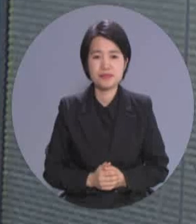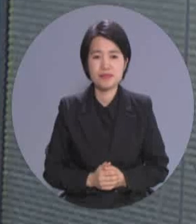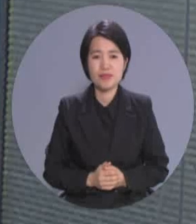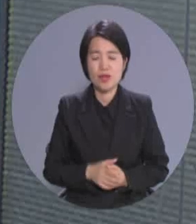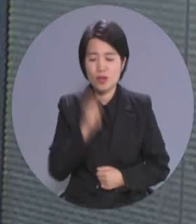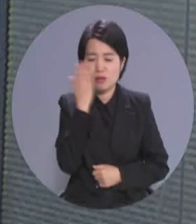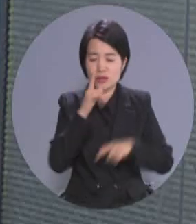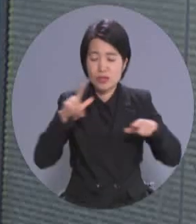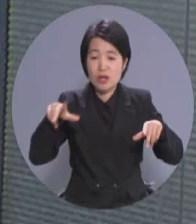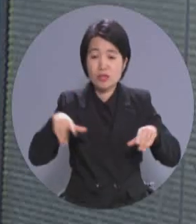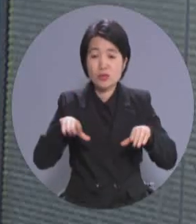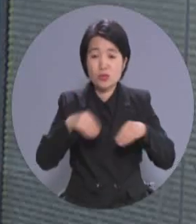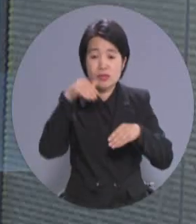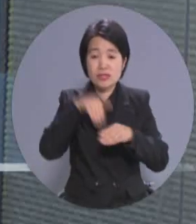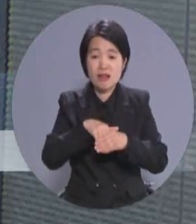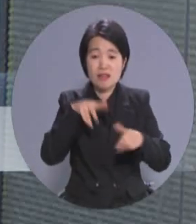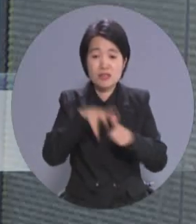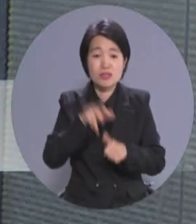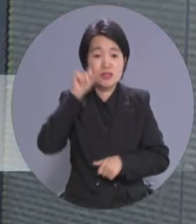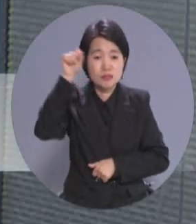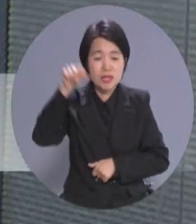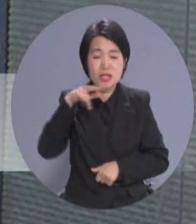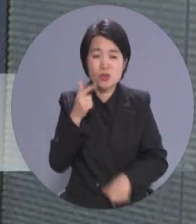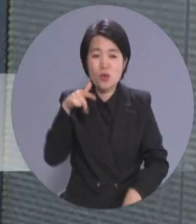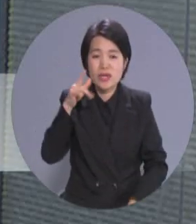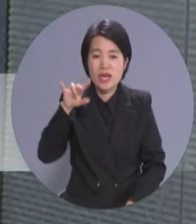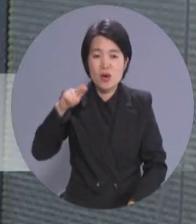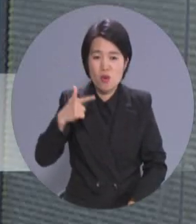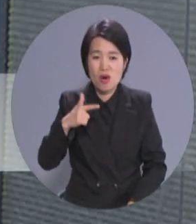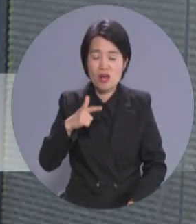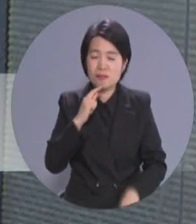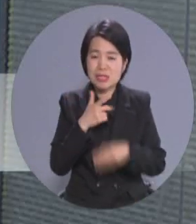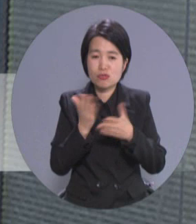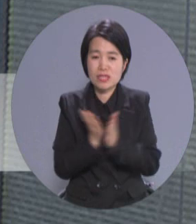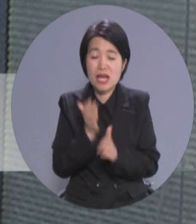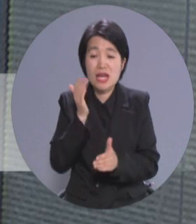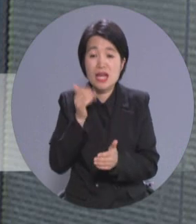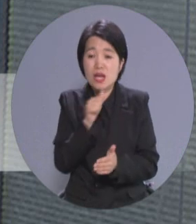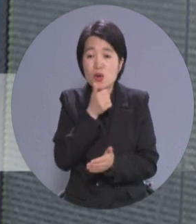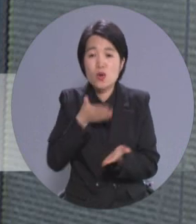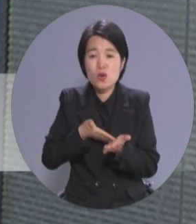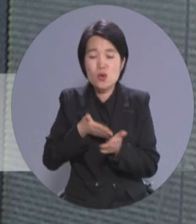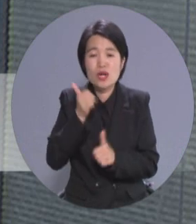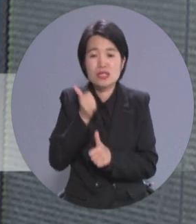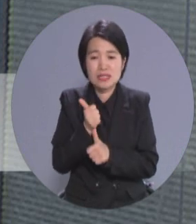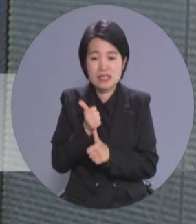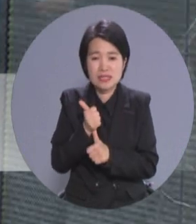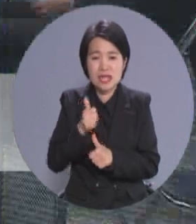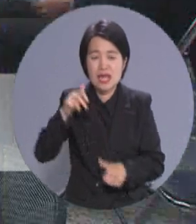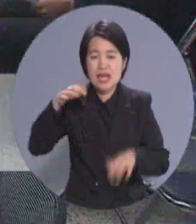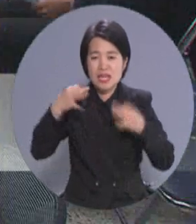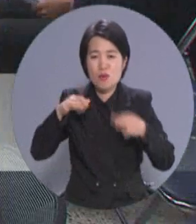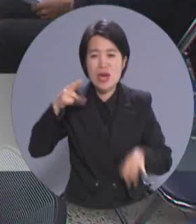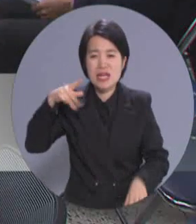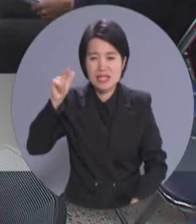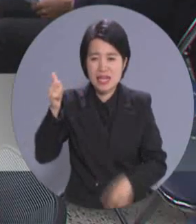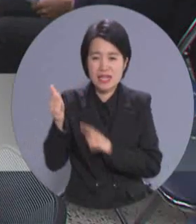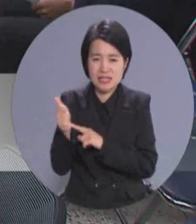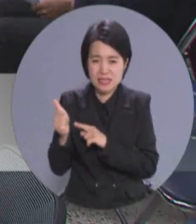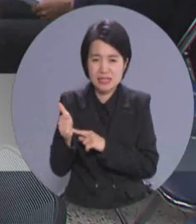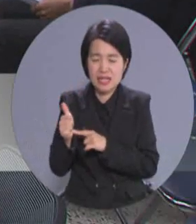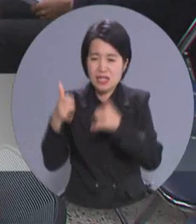여수지역 총선 출마를 선언한 조개 민주당 부대변인이 김회재 의원을 겨냥해 현수막 정치를